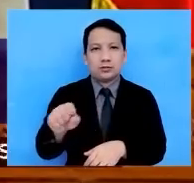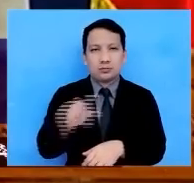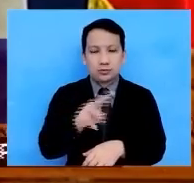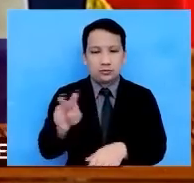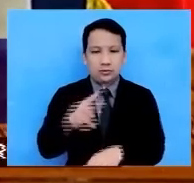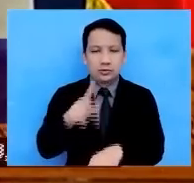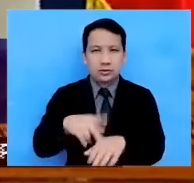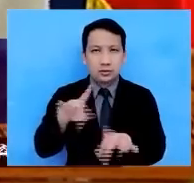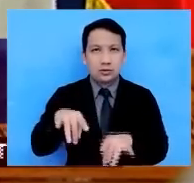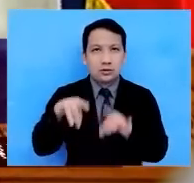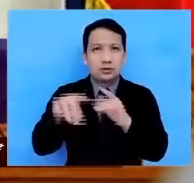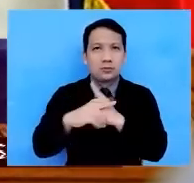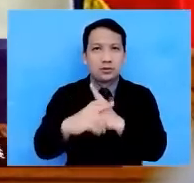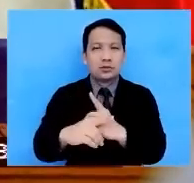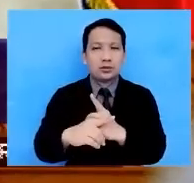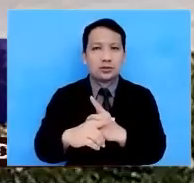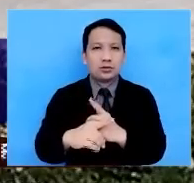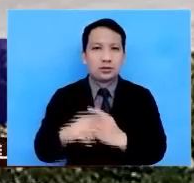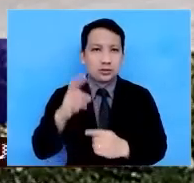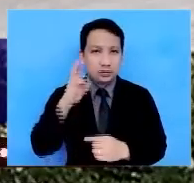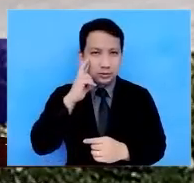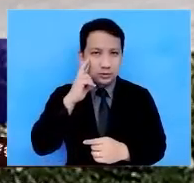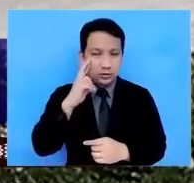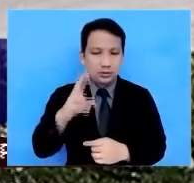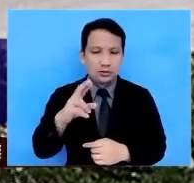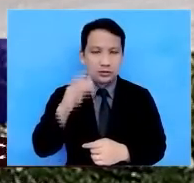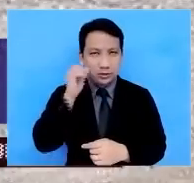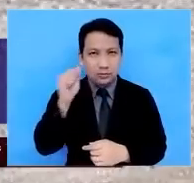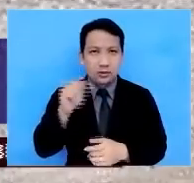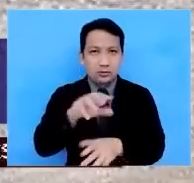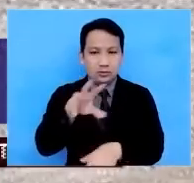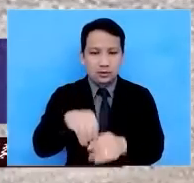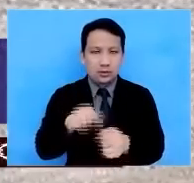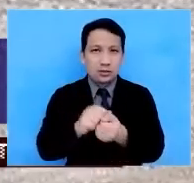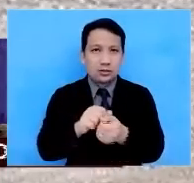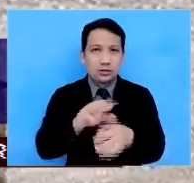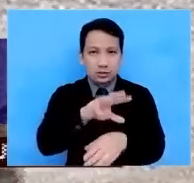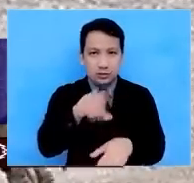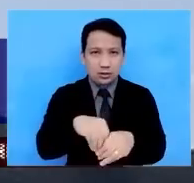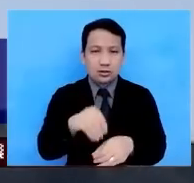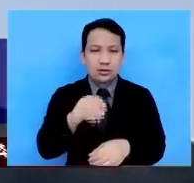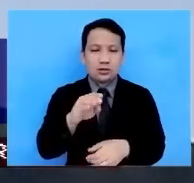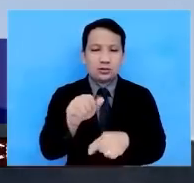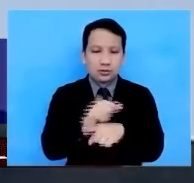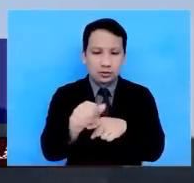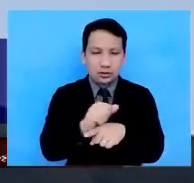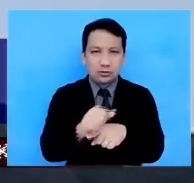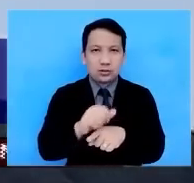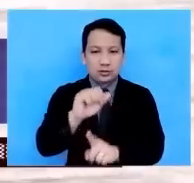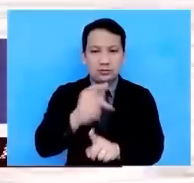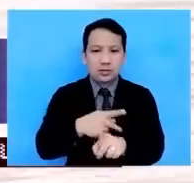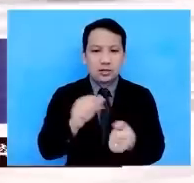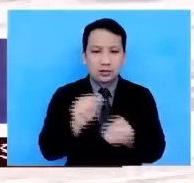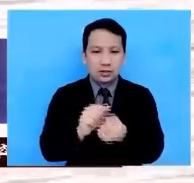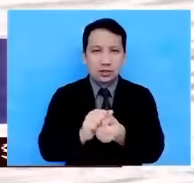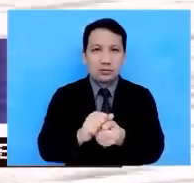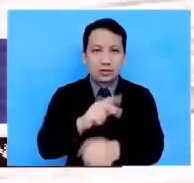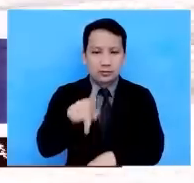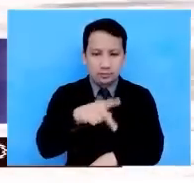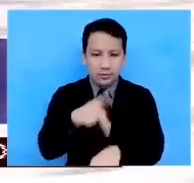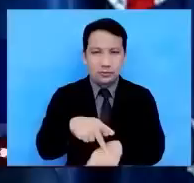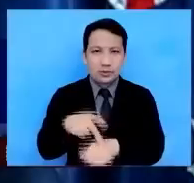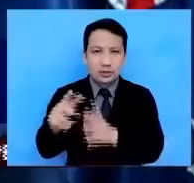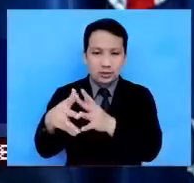Australian Defense Minister Richard Marles na lalahok ang Australia sa balikatan exercise sa Abril kasama ang Pilipinas at